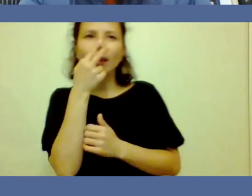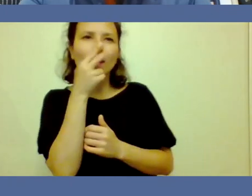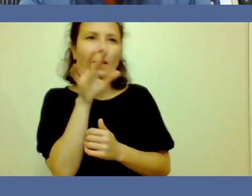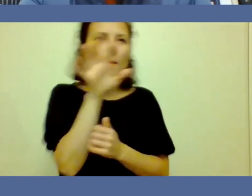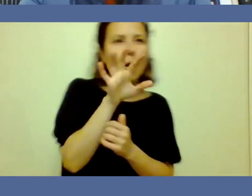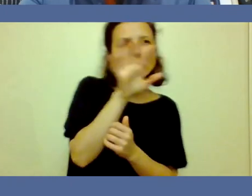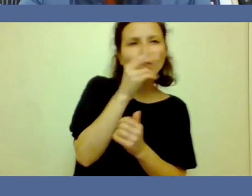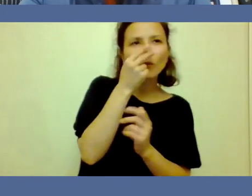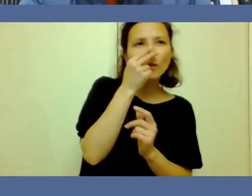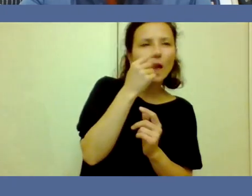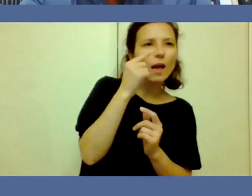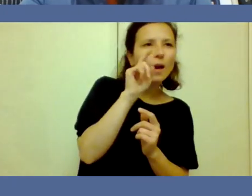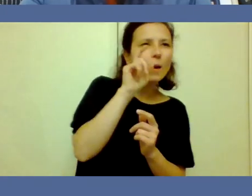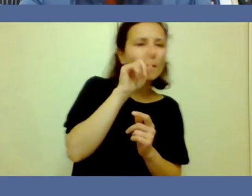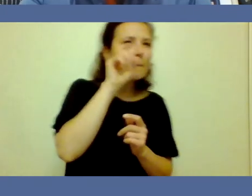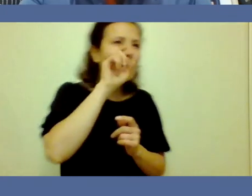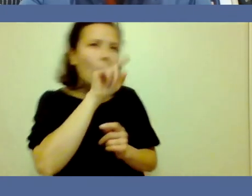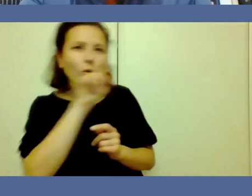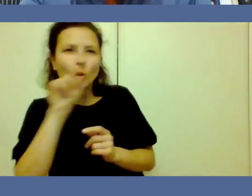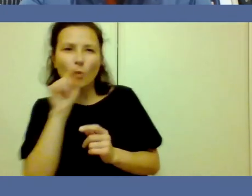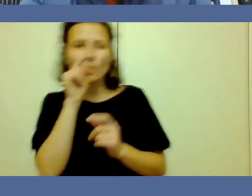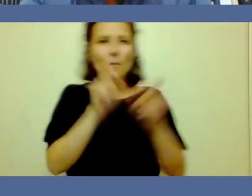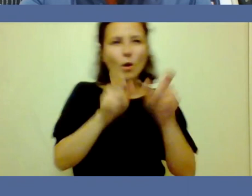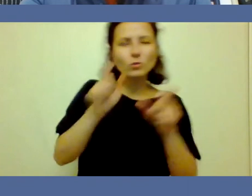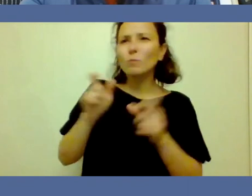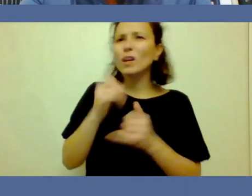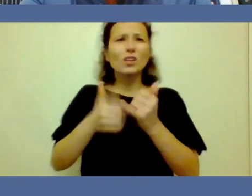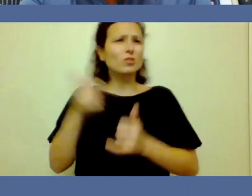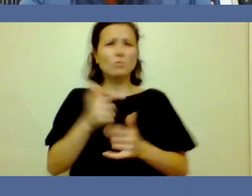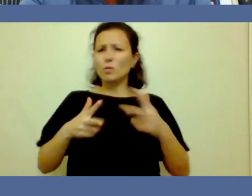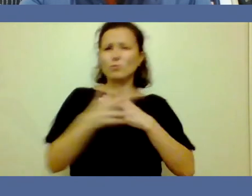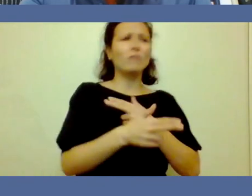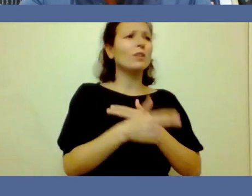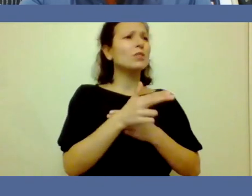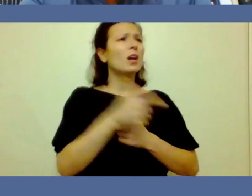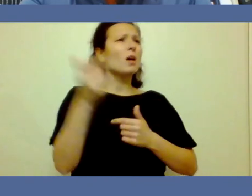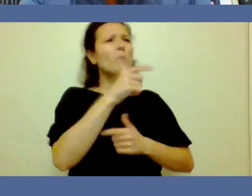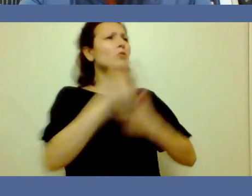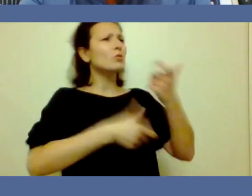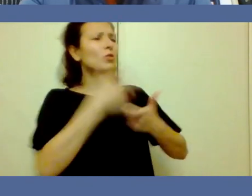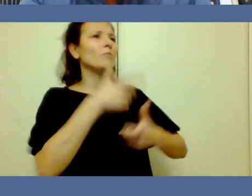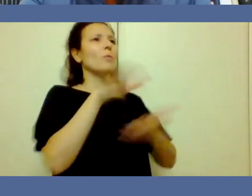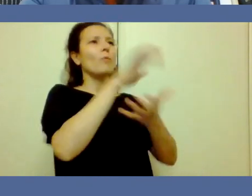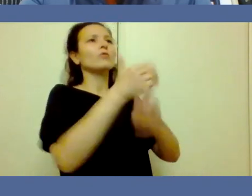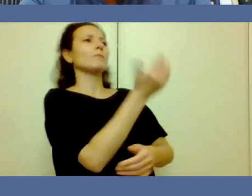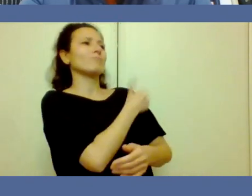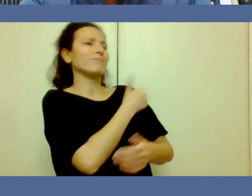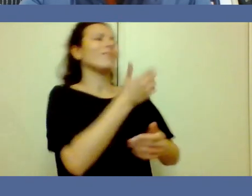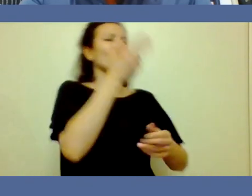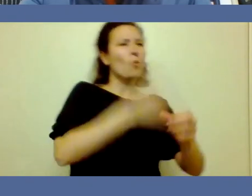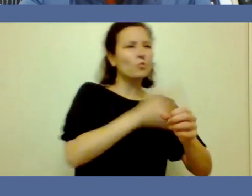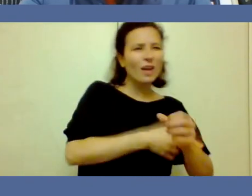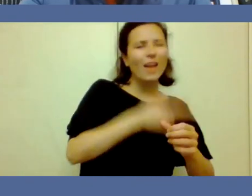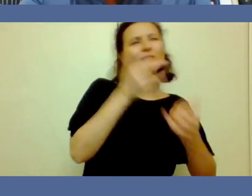i no, jak muszę przerywać, żeby coś robić takiego, bo świat mnie wzywa oczywiście też i urzędowo, i oficjalnie,